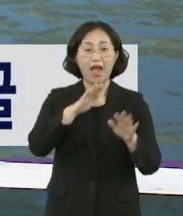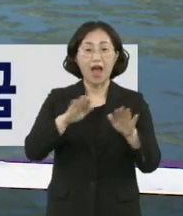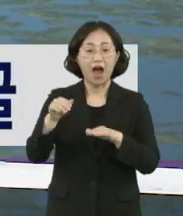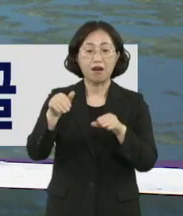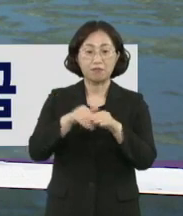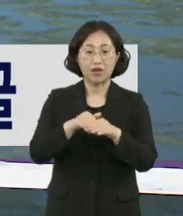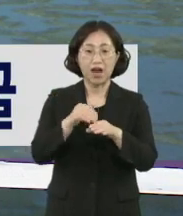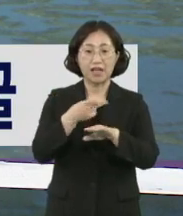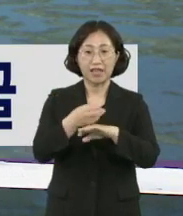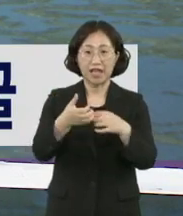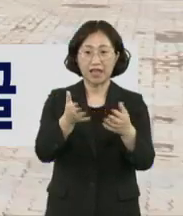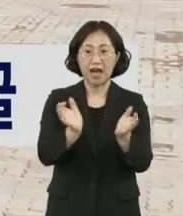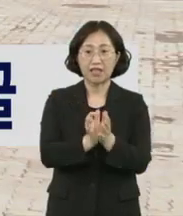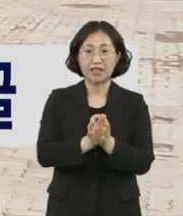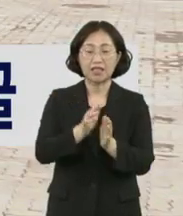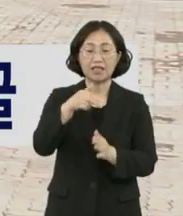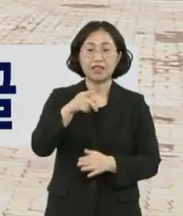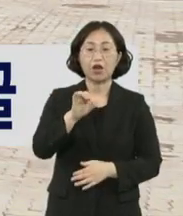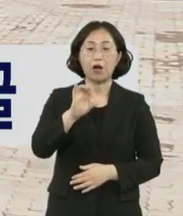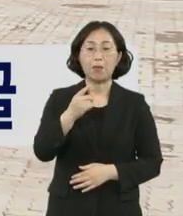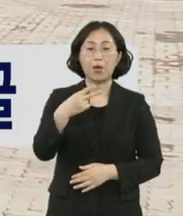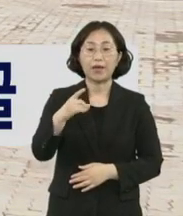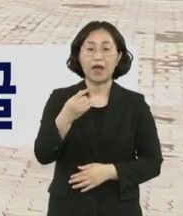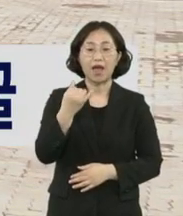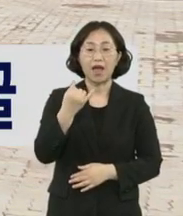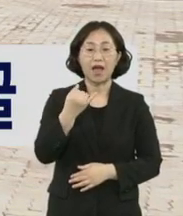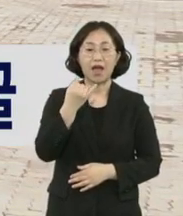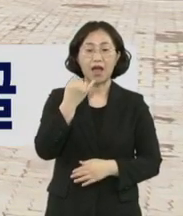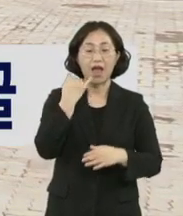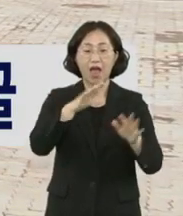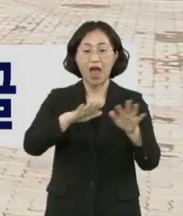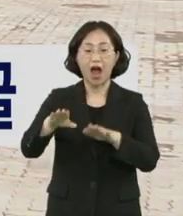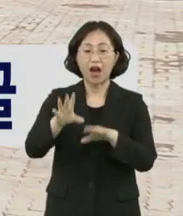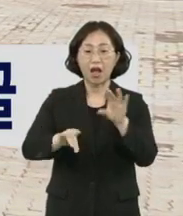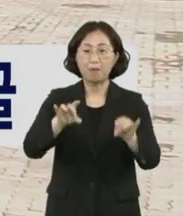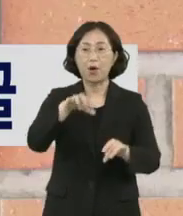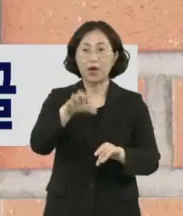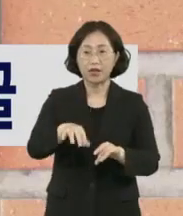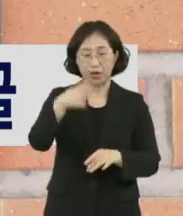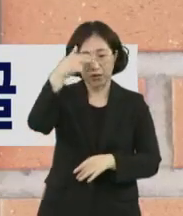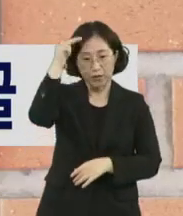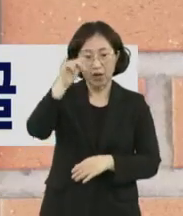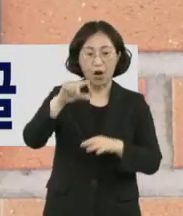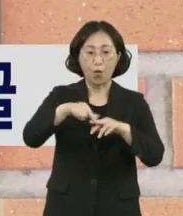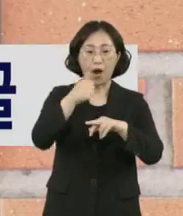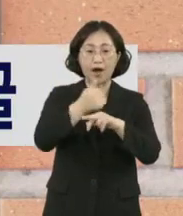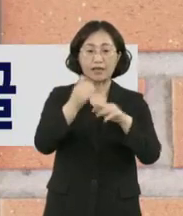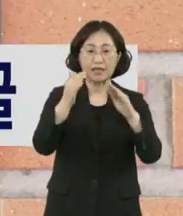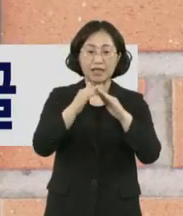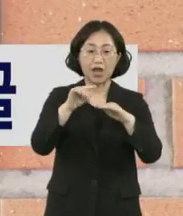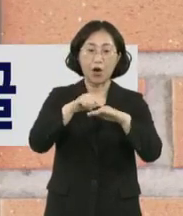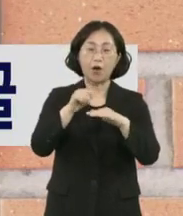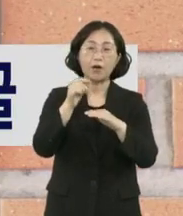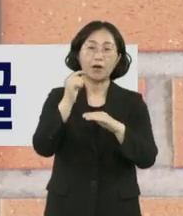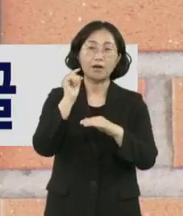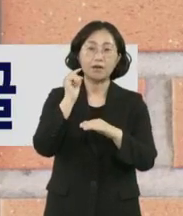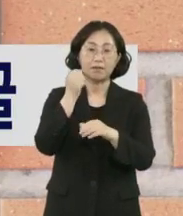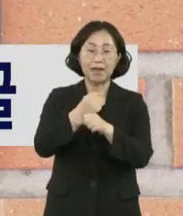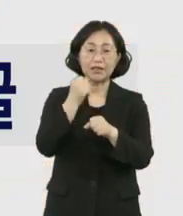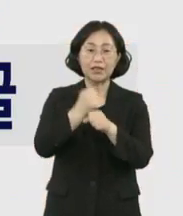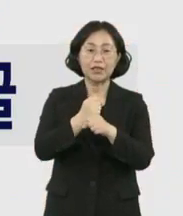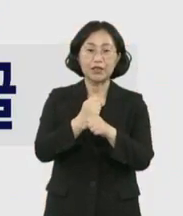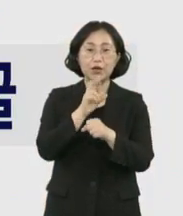국립해양문화재연구소는 태안군 남면 청포대 해수욕장 갯벌에서 조선 왕실 건축물에 지붕을 장식할 때 쓰인 용머리